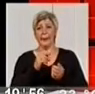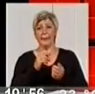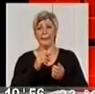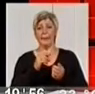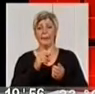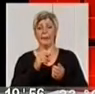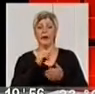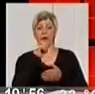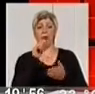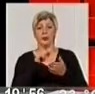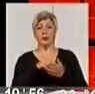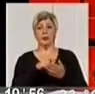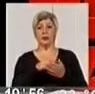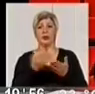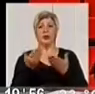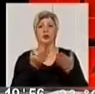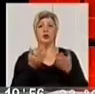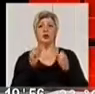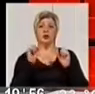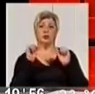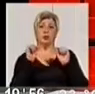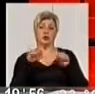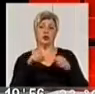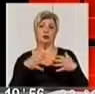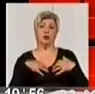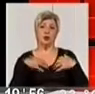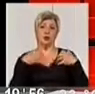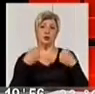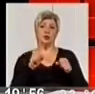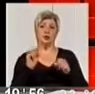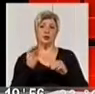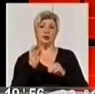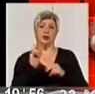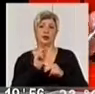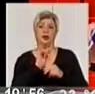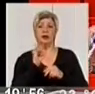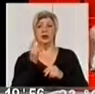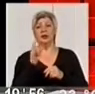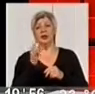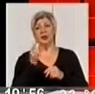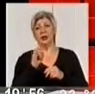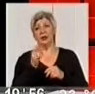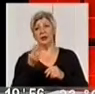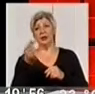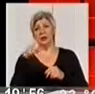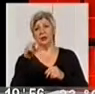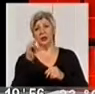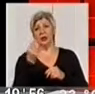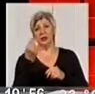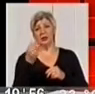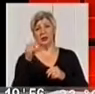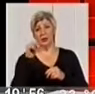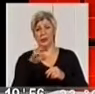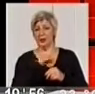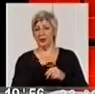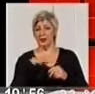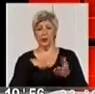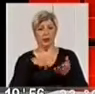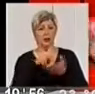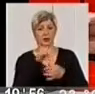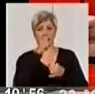Рябушенко запитує, чи можливо оздоровити дитину з інвалідністю 8 років, ДЦП самостійно не обслуговується, підгрупа